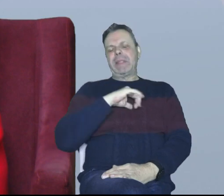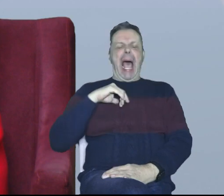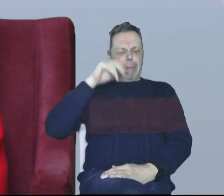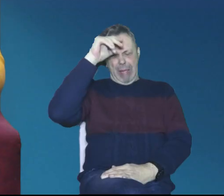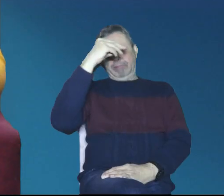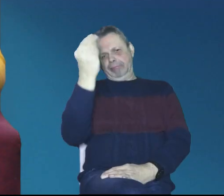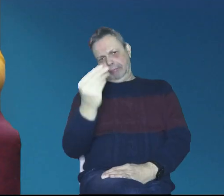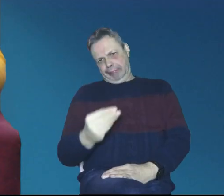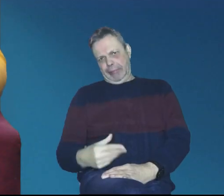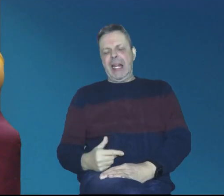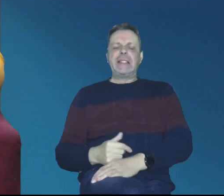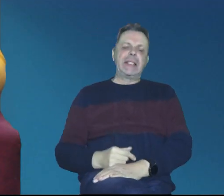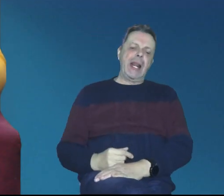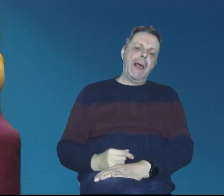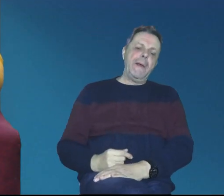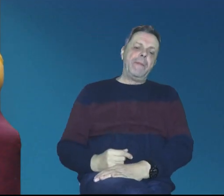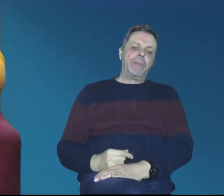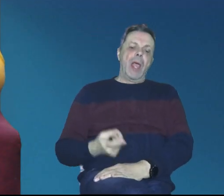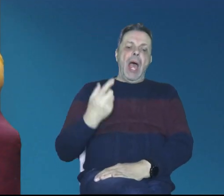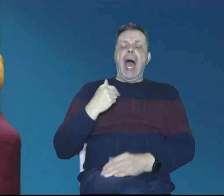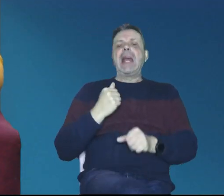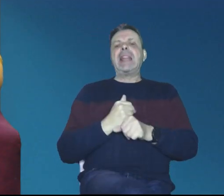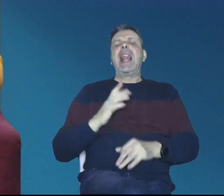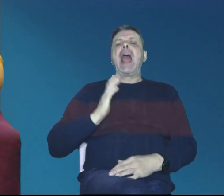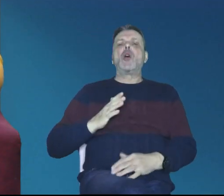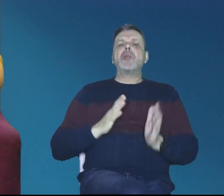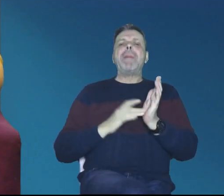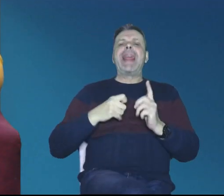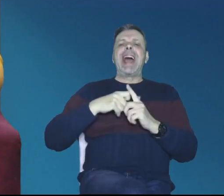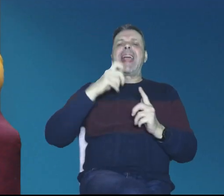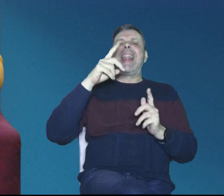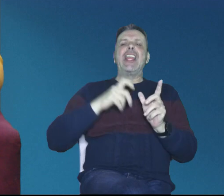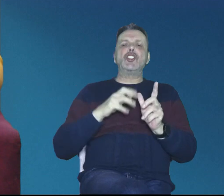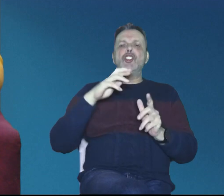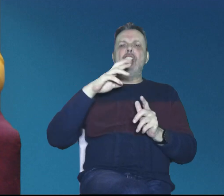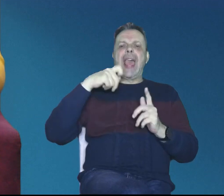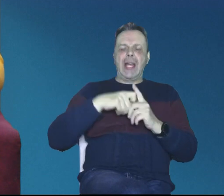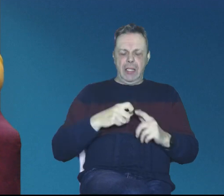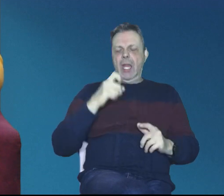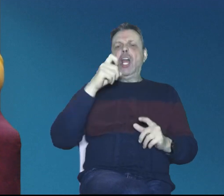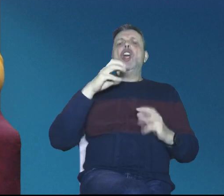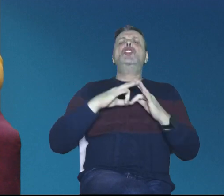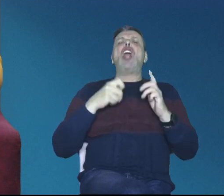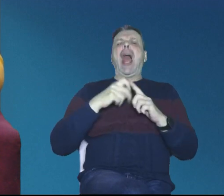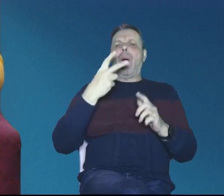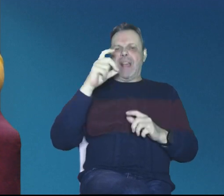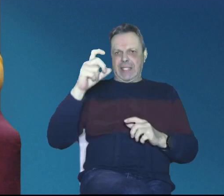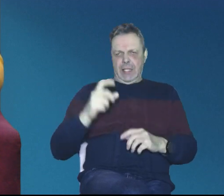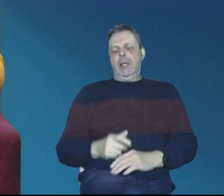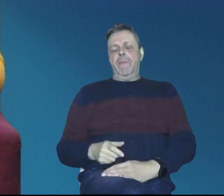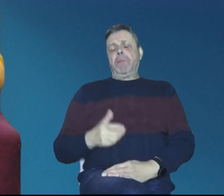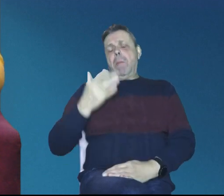ja sam ih osmislila, u smislu nacrtala sam ih kao predložak, a radila je gospođa Melita Kliček, koja je inače iz